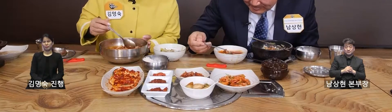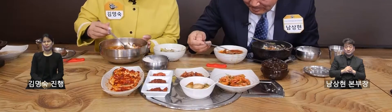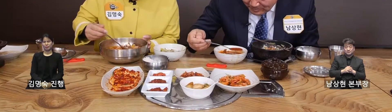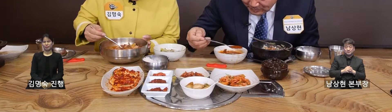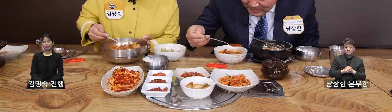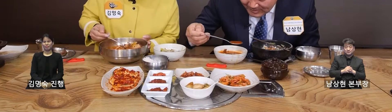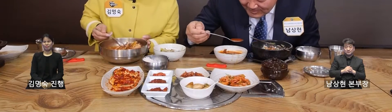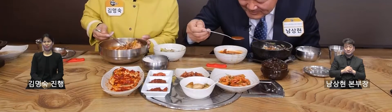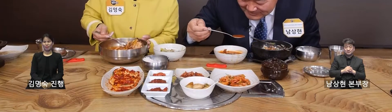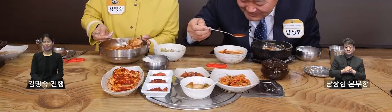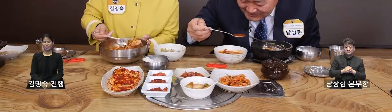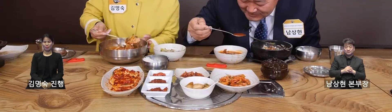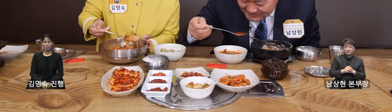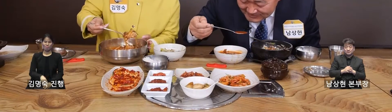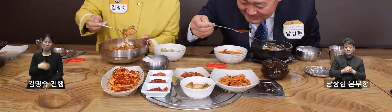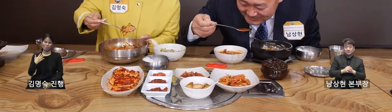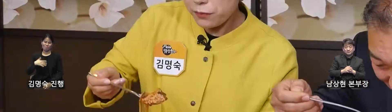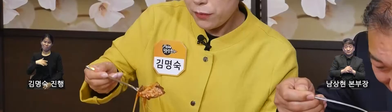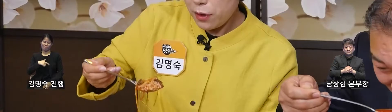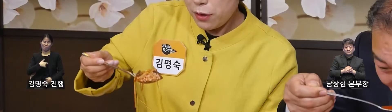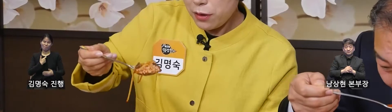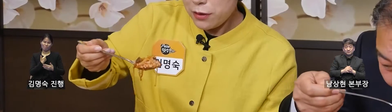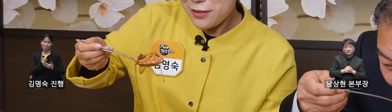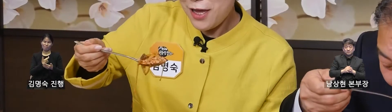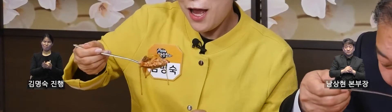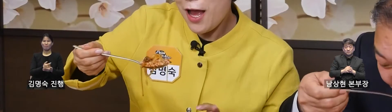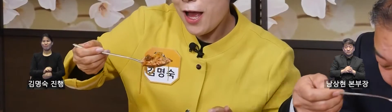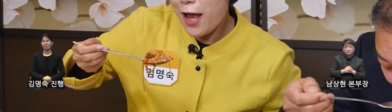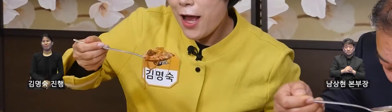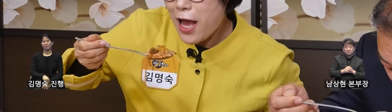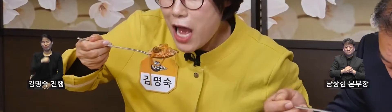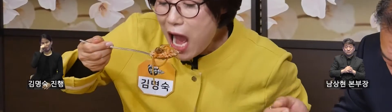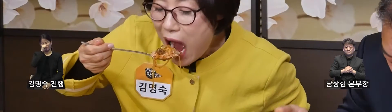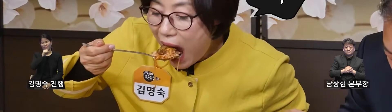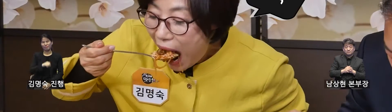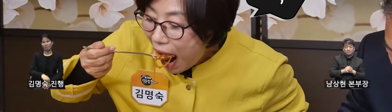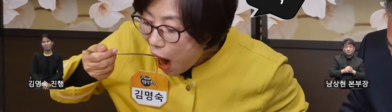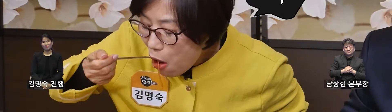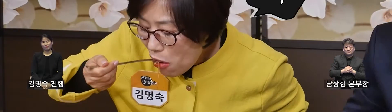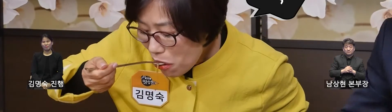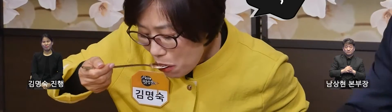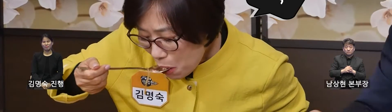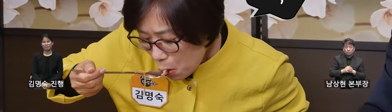어미 이게 어쩐 일이에요. 자.